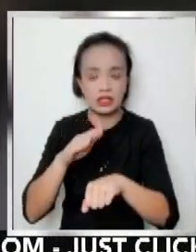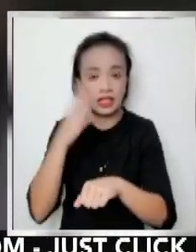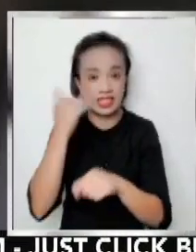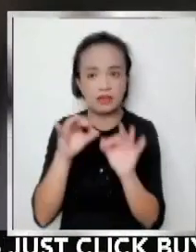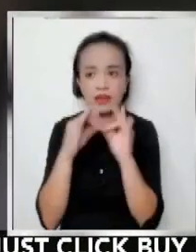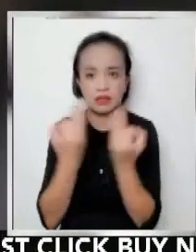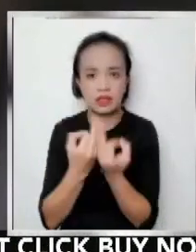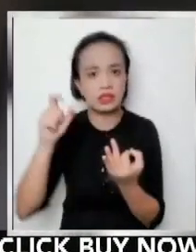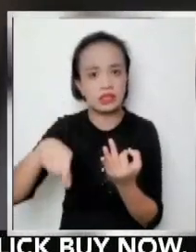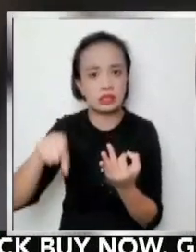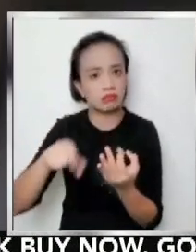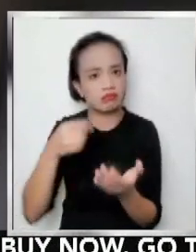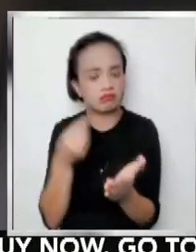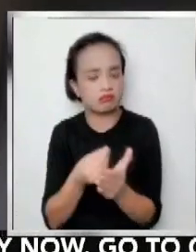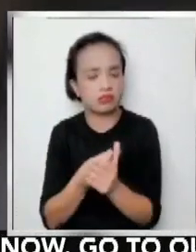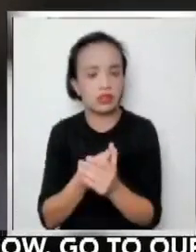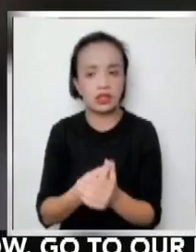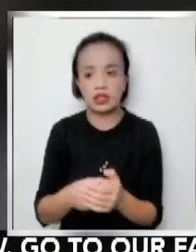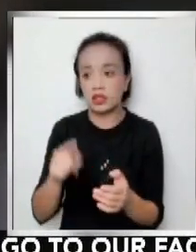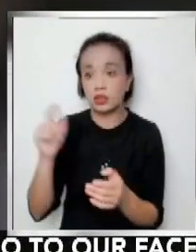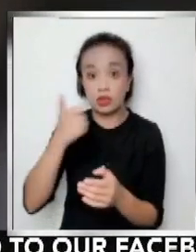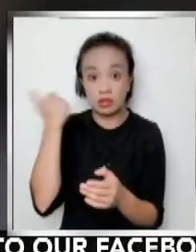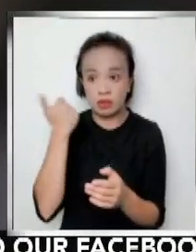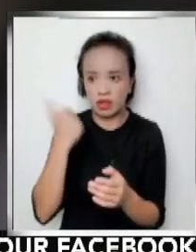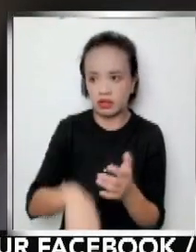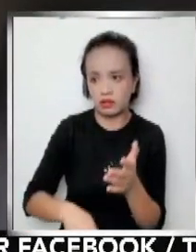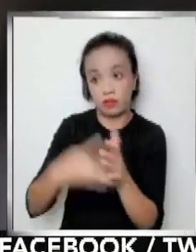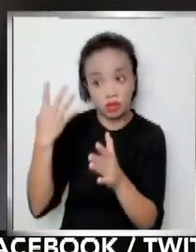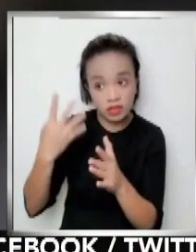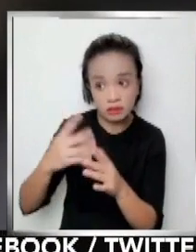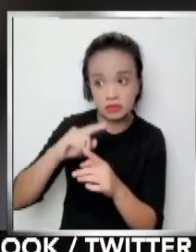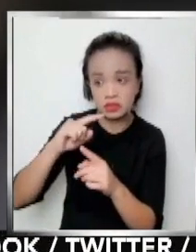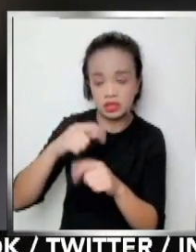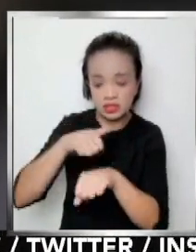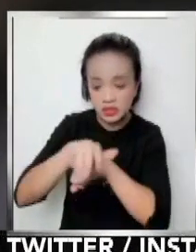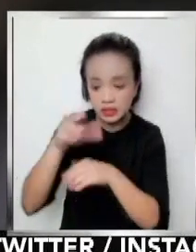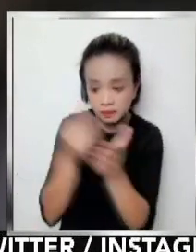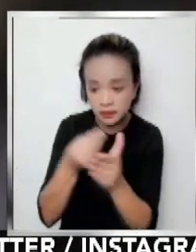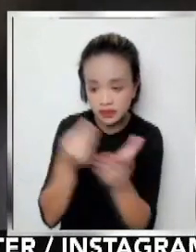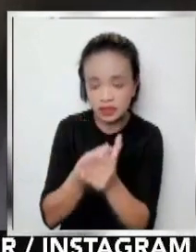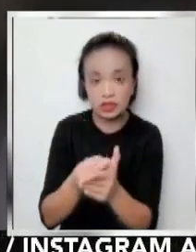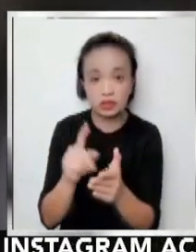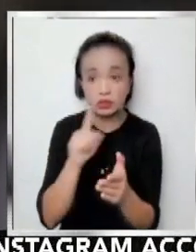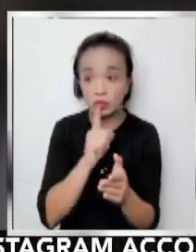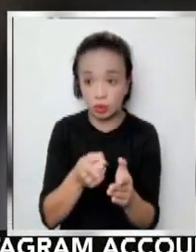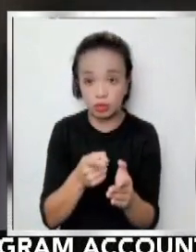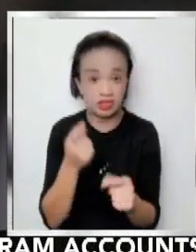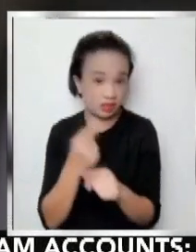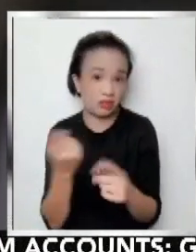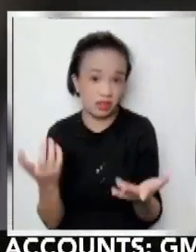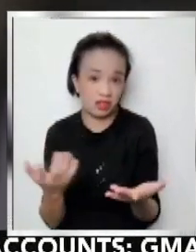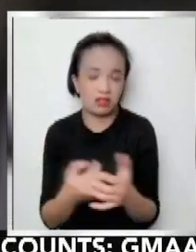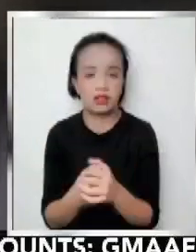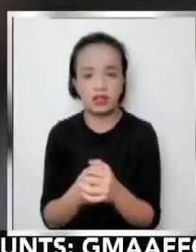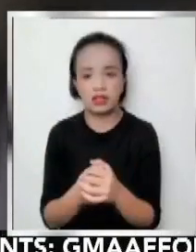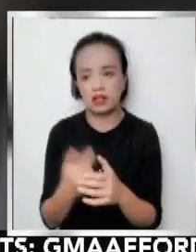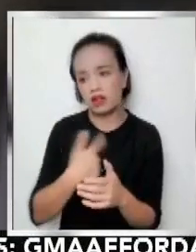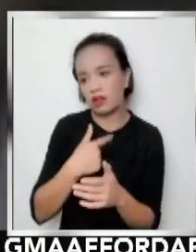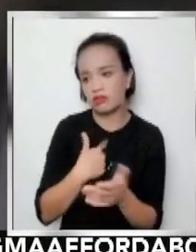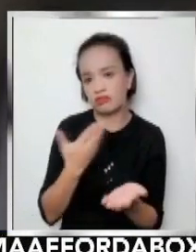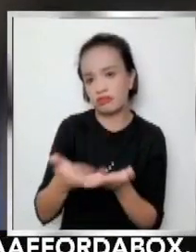buwan, apat na beses sila magpadala, edi syempre masasigla nila yung ibang ano, di ba? Hindi, pabili na ako ng chocolate